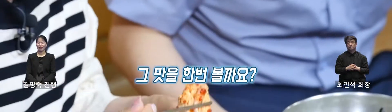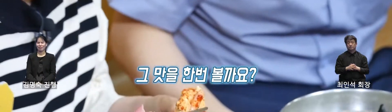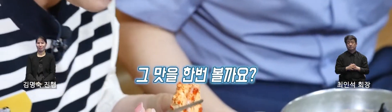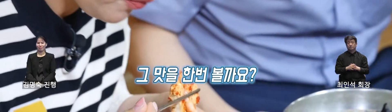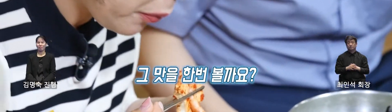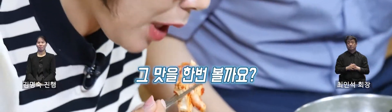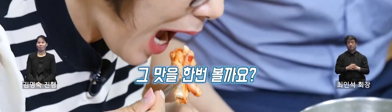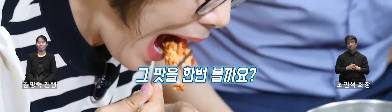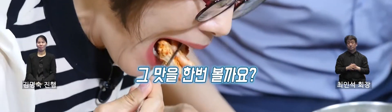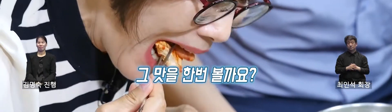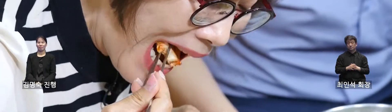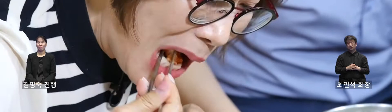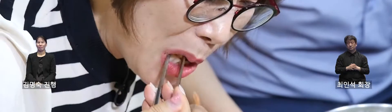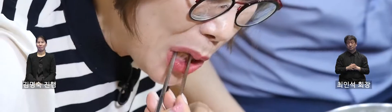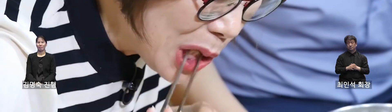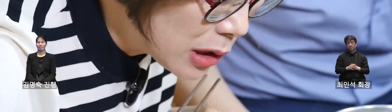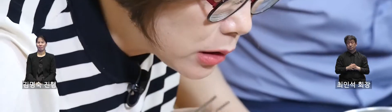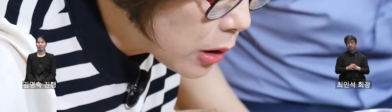두루치기.